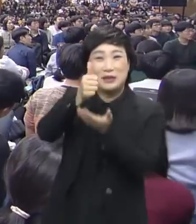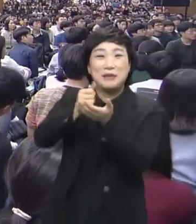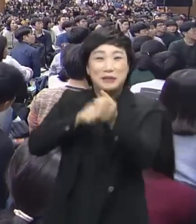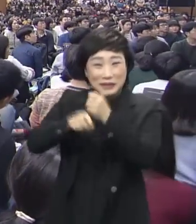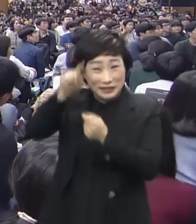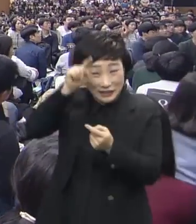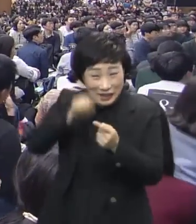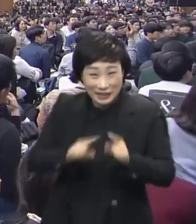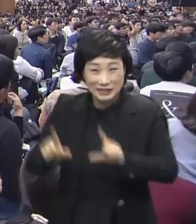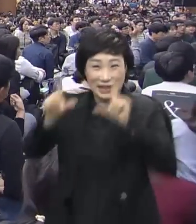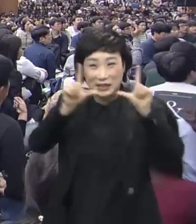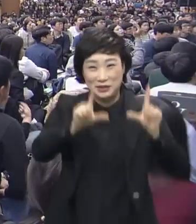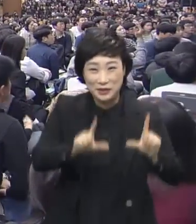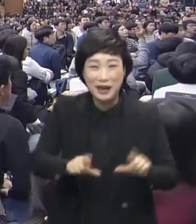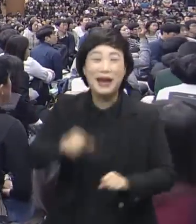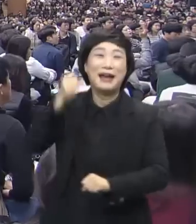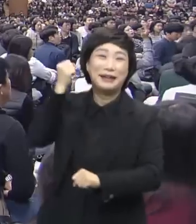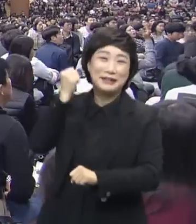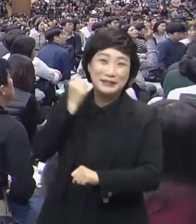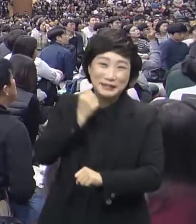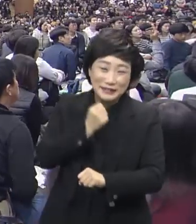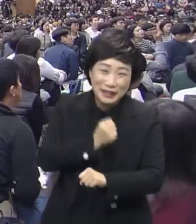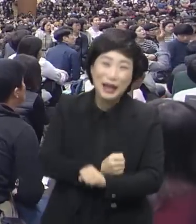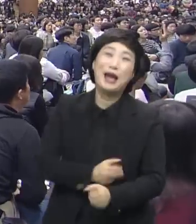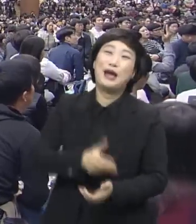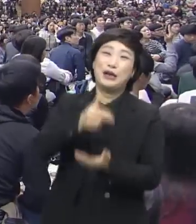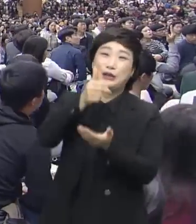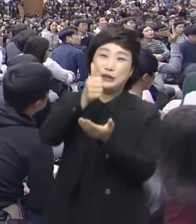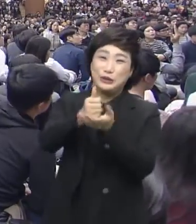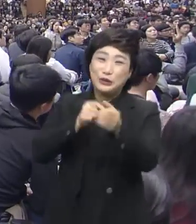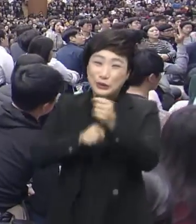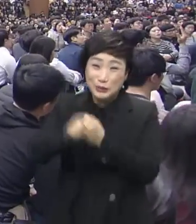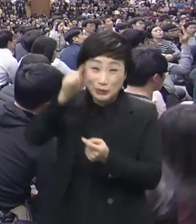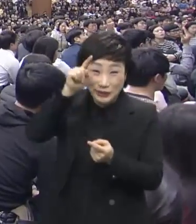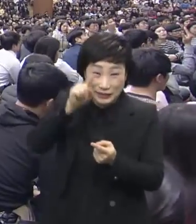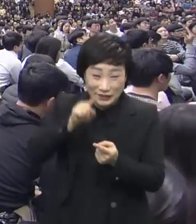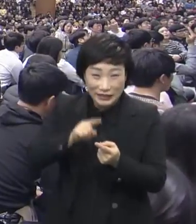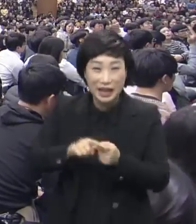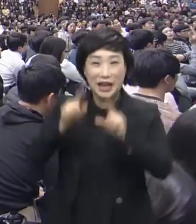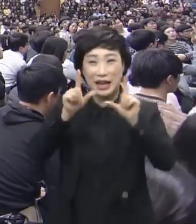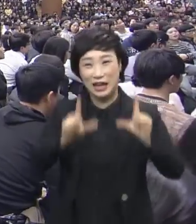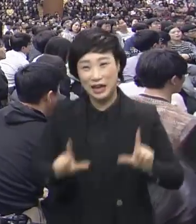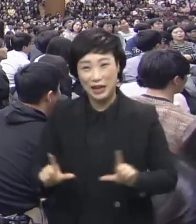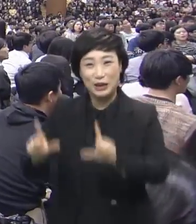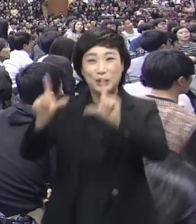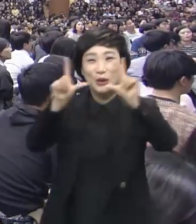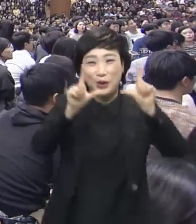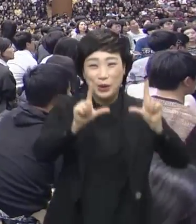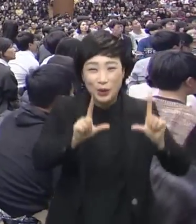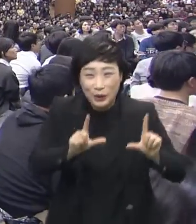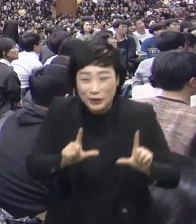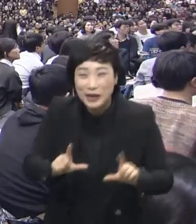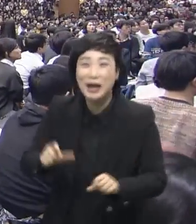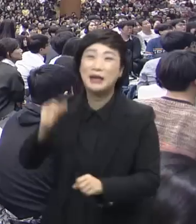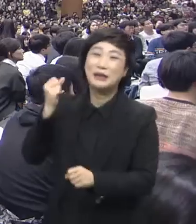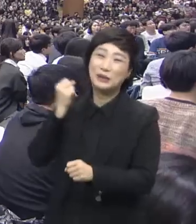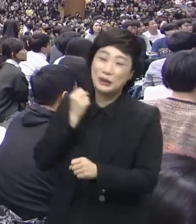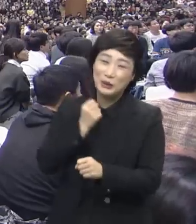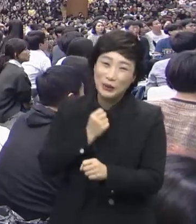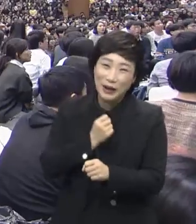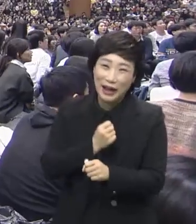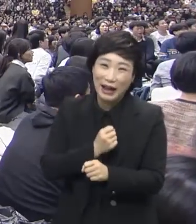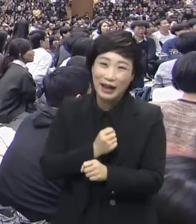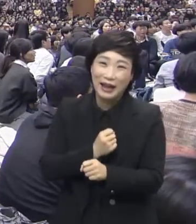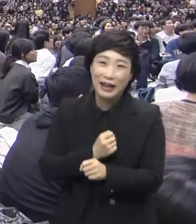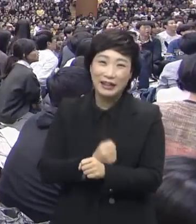뜻대로 살기로 했는데, 주님 뜻대로